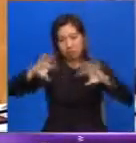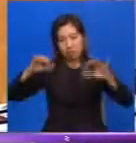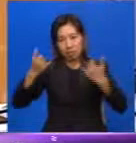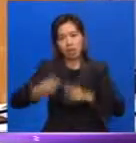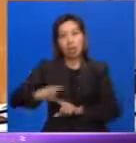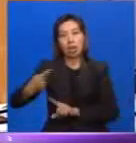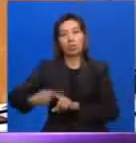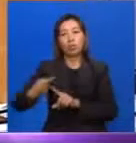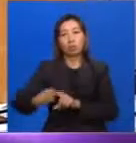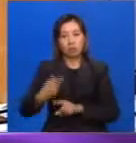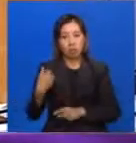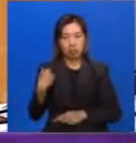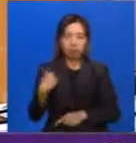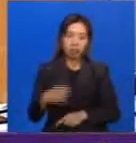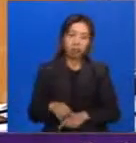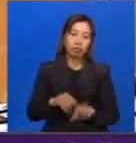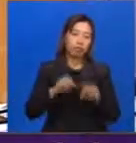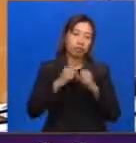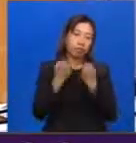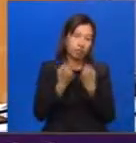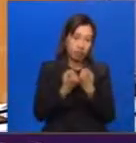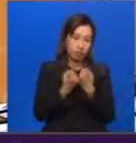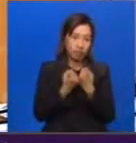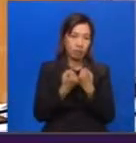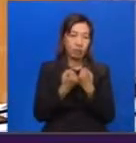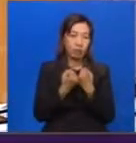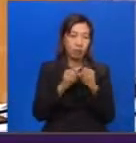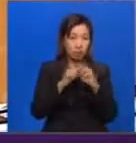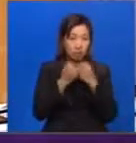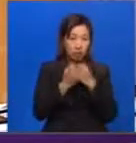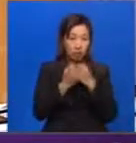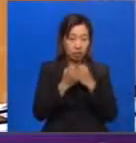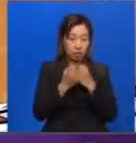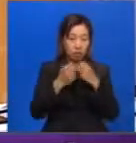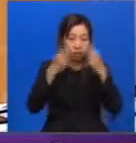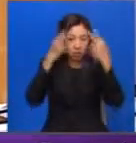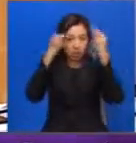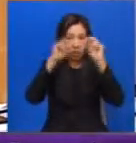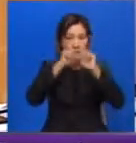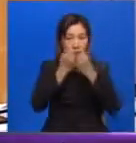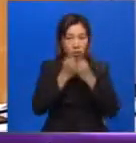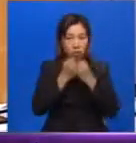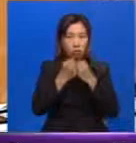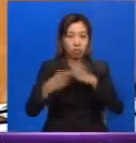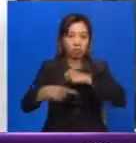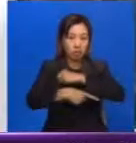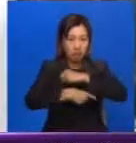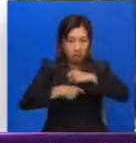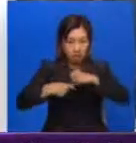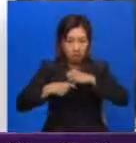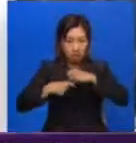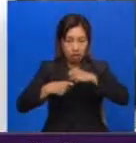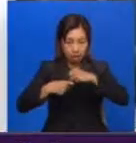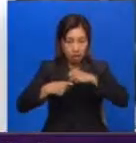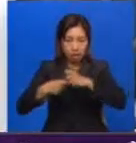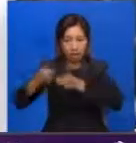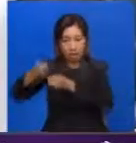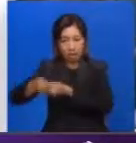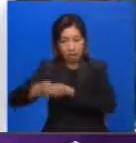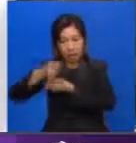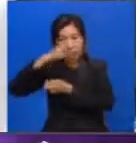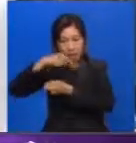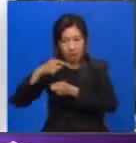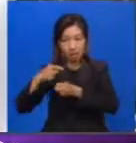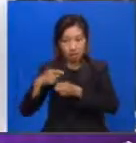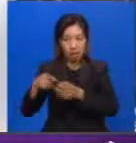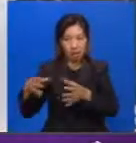นายกสมาคมชาวนาและเกษตรกรไทยก็สนับสนุนรัฐบาลออกพันธบัตรระดมทุนช่วยเหลือชาวนาขณะที่โครงการรับจำนำข้าว